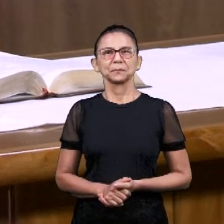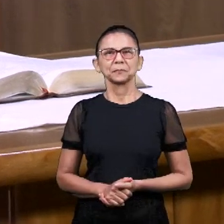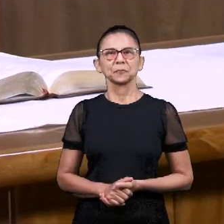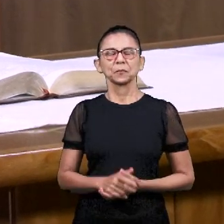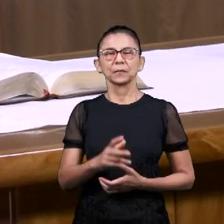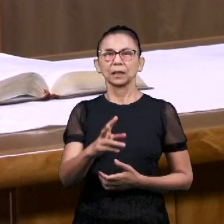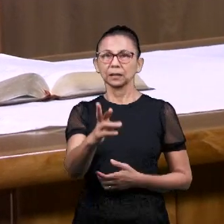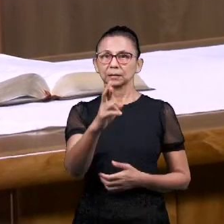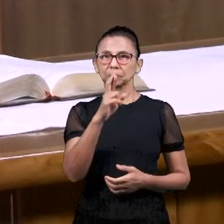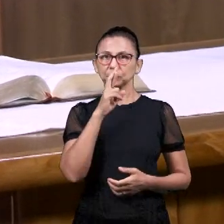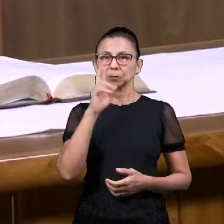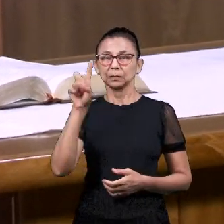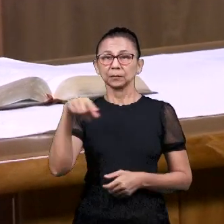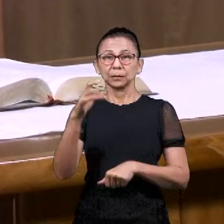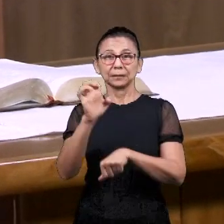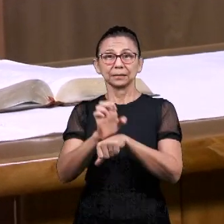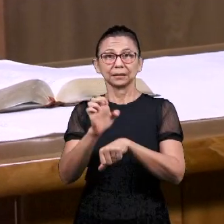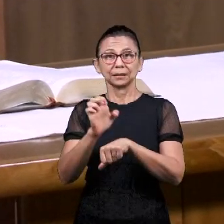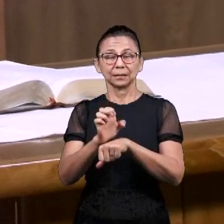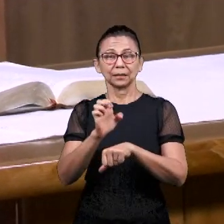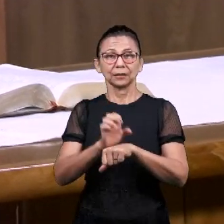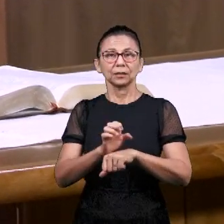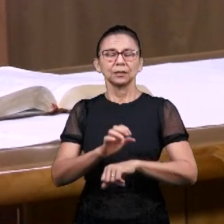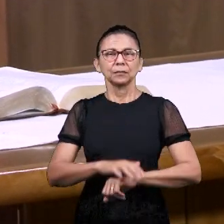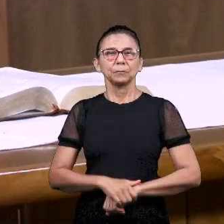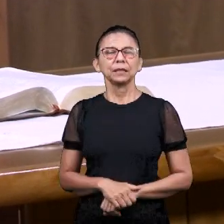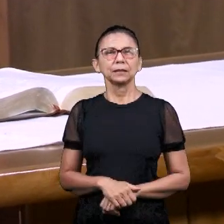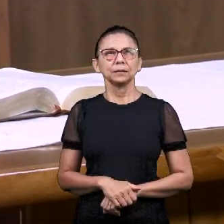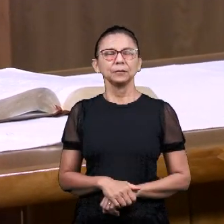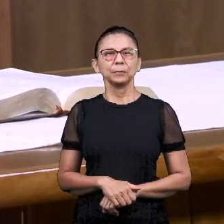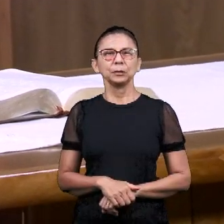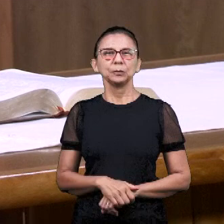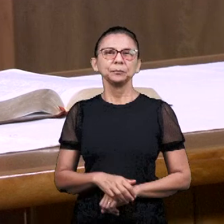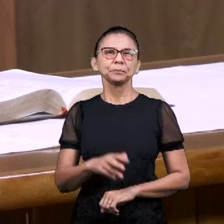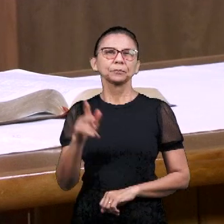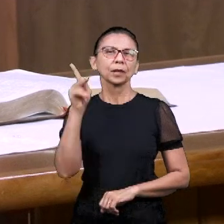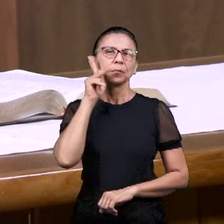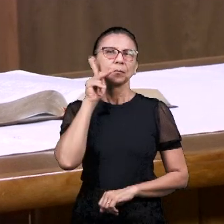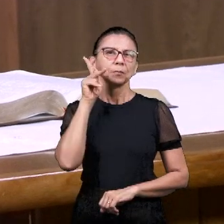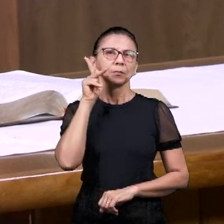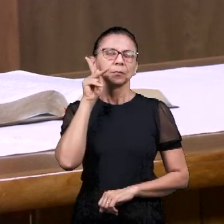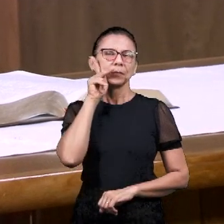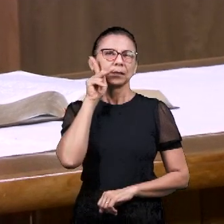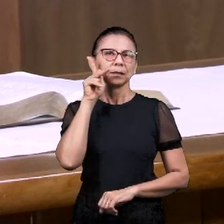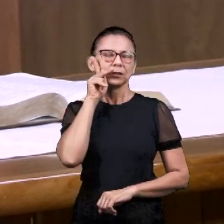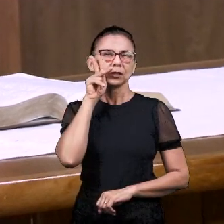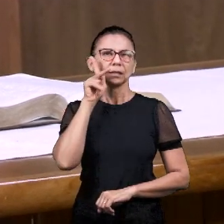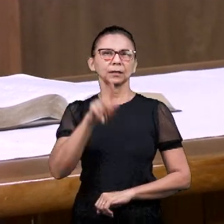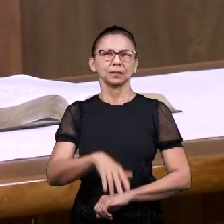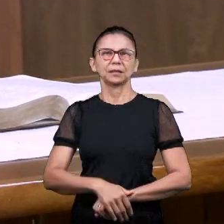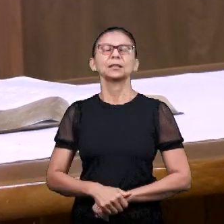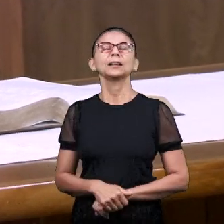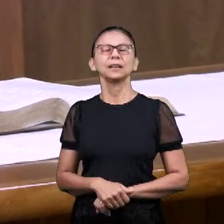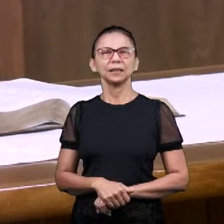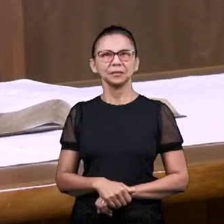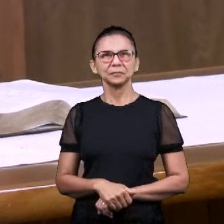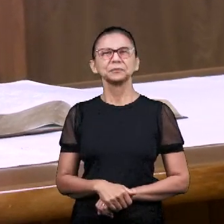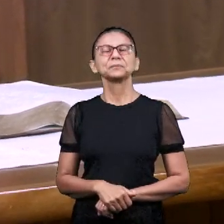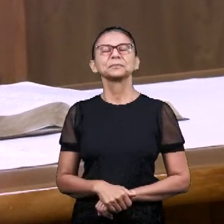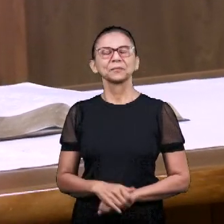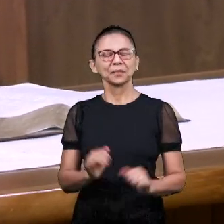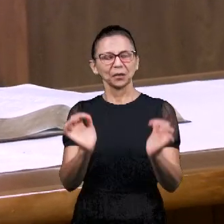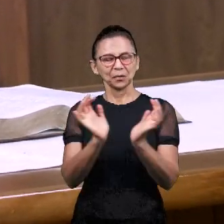passer à l'état de Paraíba où la sœur Aïssa, du groupe de jeunes de l'église de